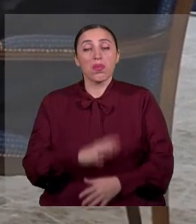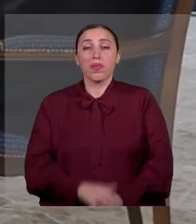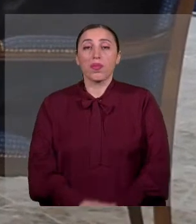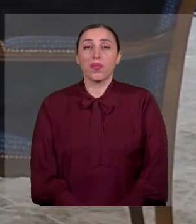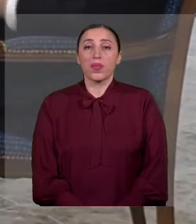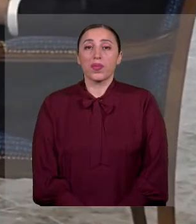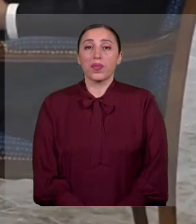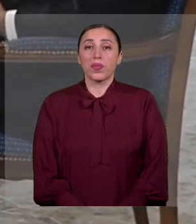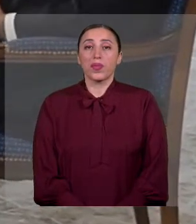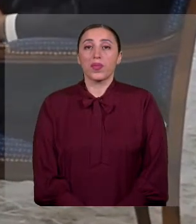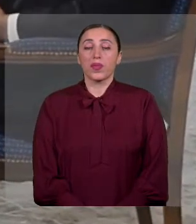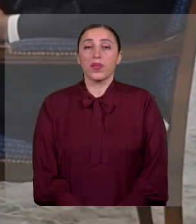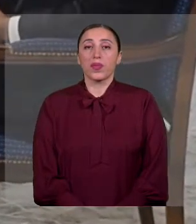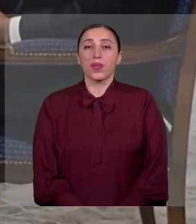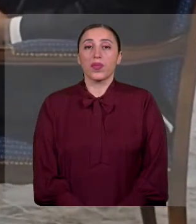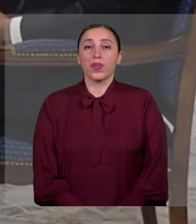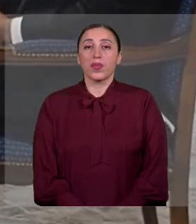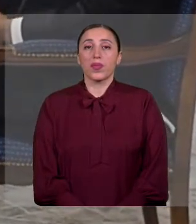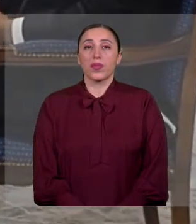կողմից։